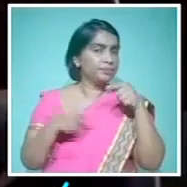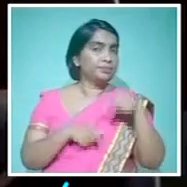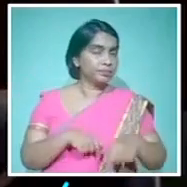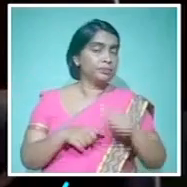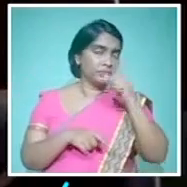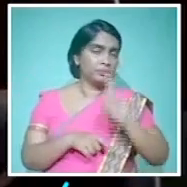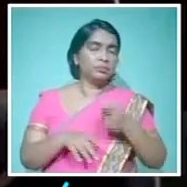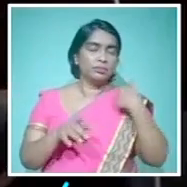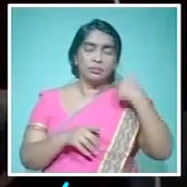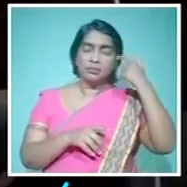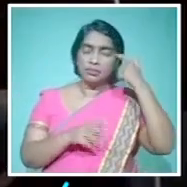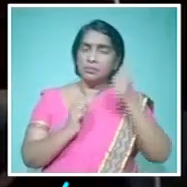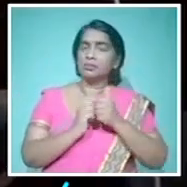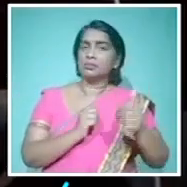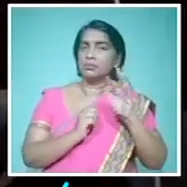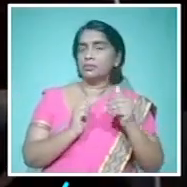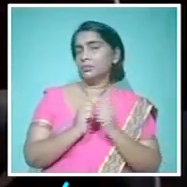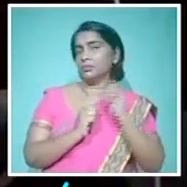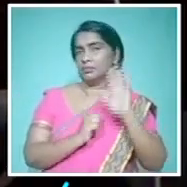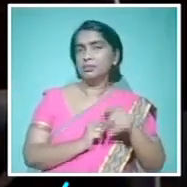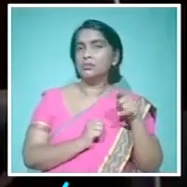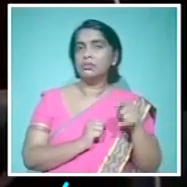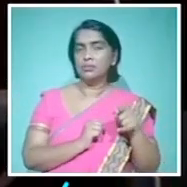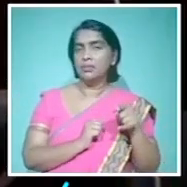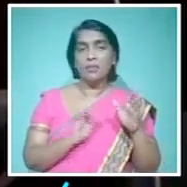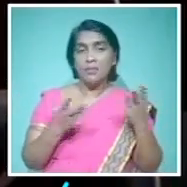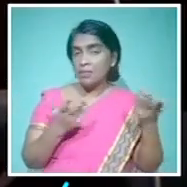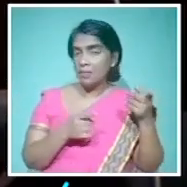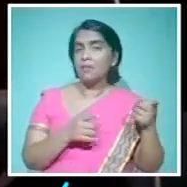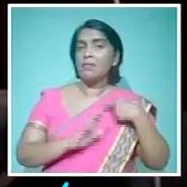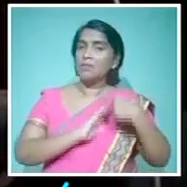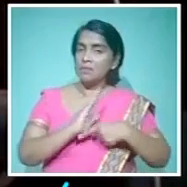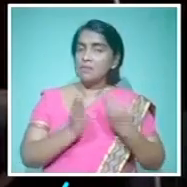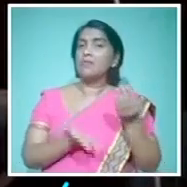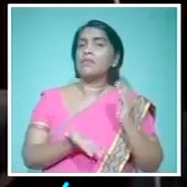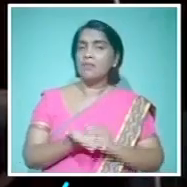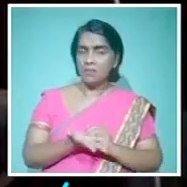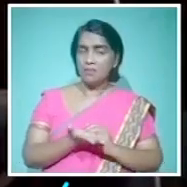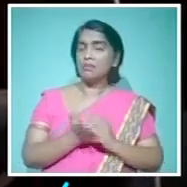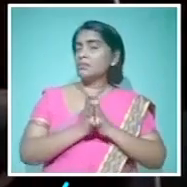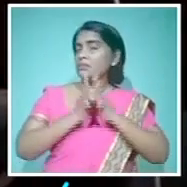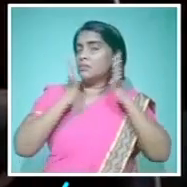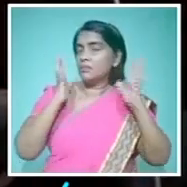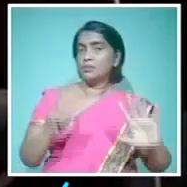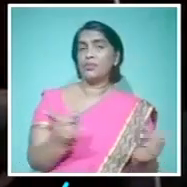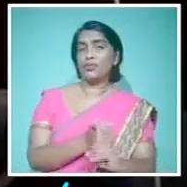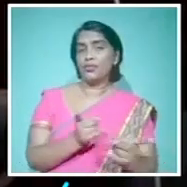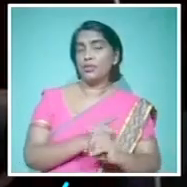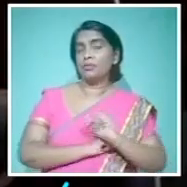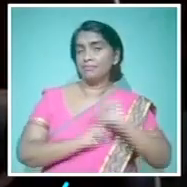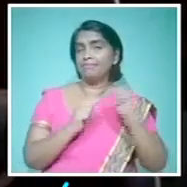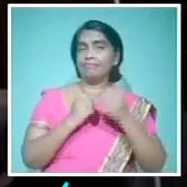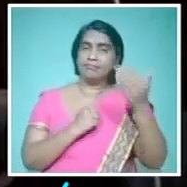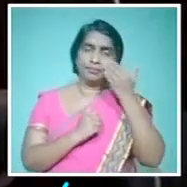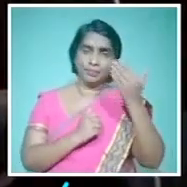वारे मेकट कल्पना तेरूंगार कटेतुक मे हेम नति उनो लंकाव नवत सर विशाल भीषण आरा रूपया